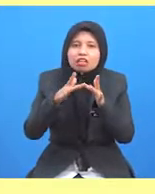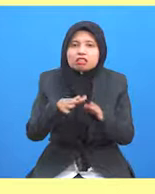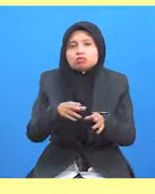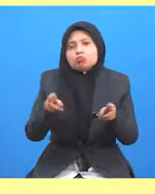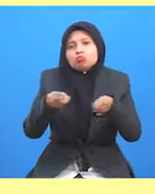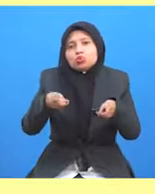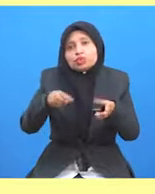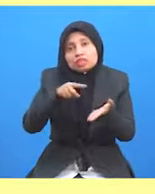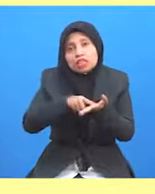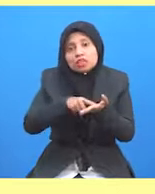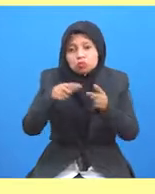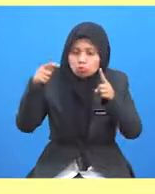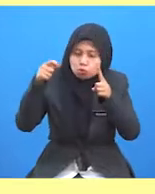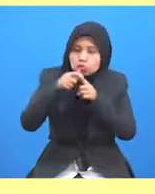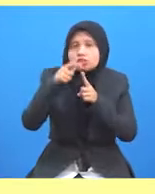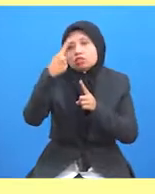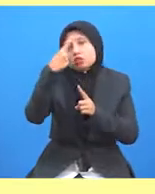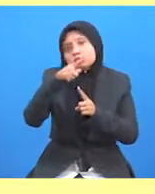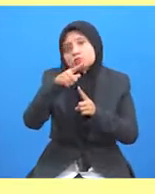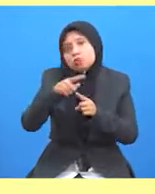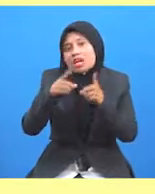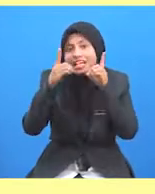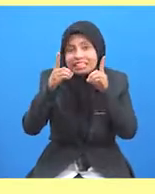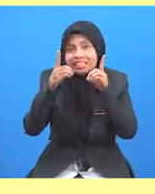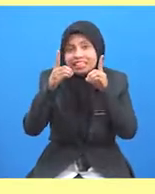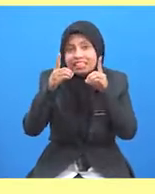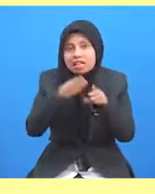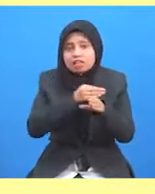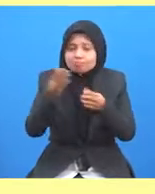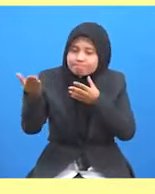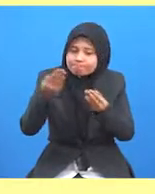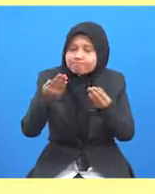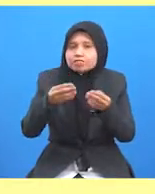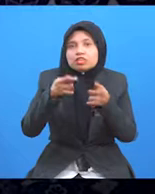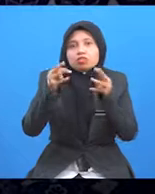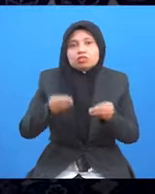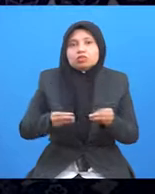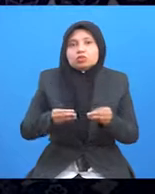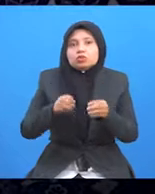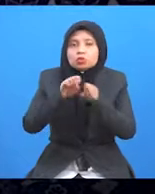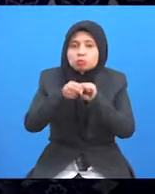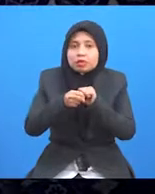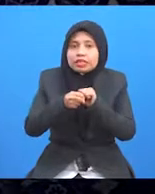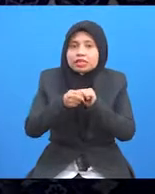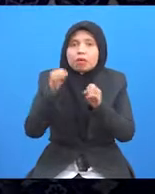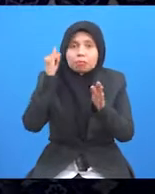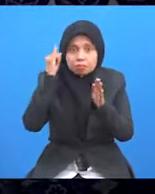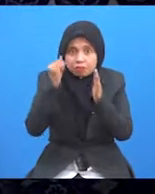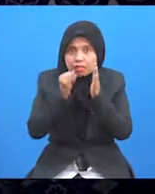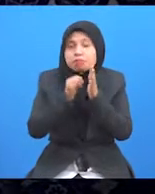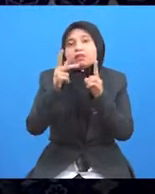dan mengajak manusia agar beriman kepada Allah Subhanahu Wa Taala. Ini menunjukkan